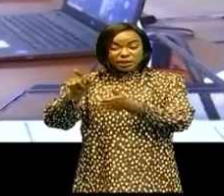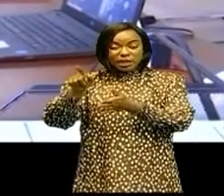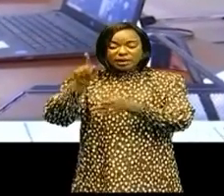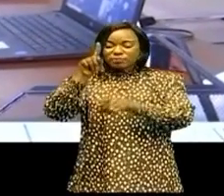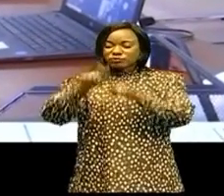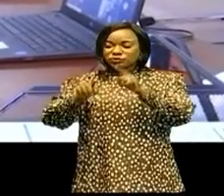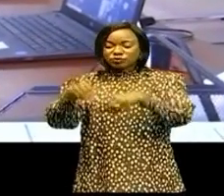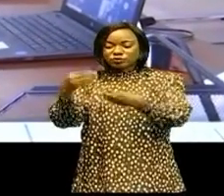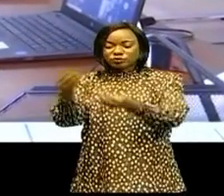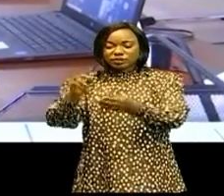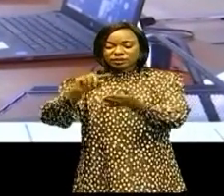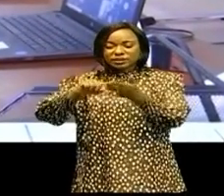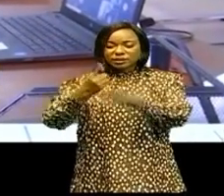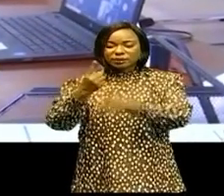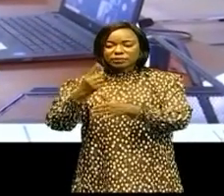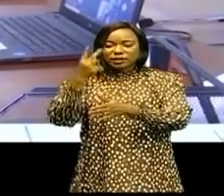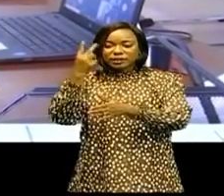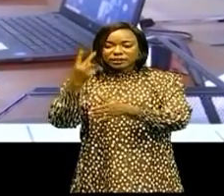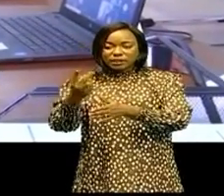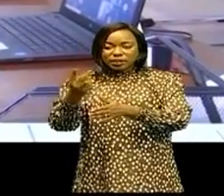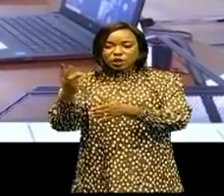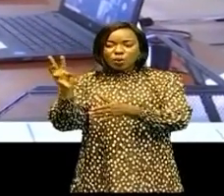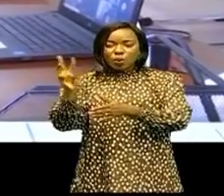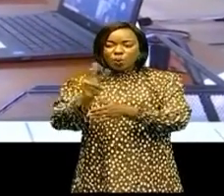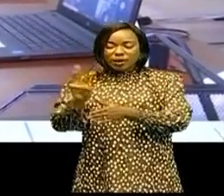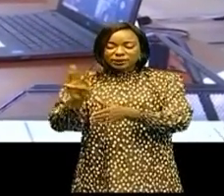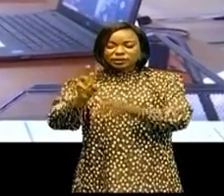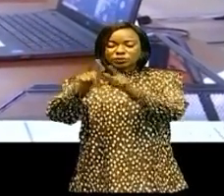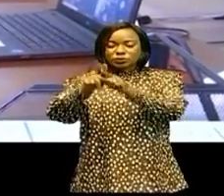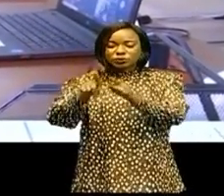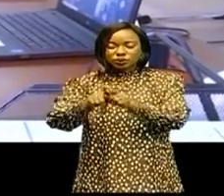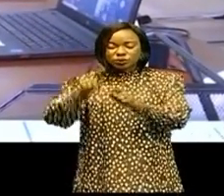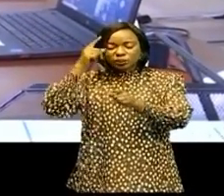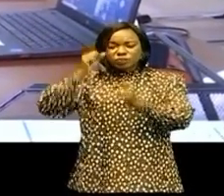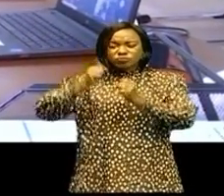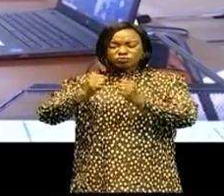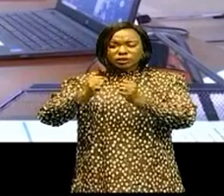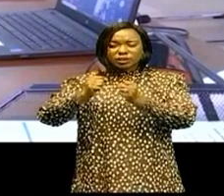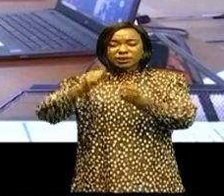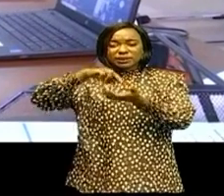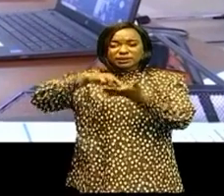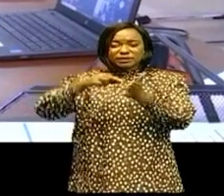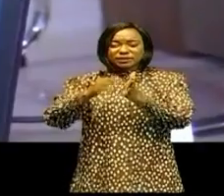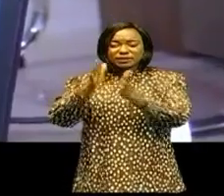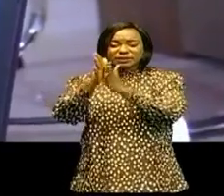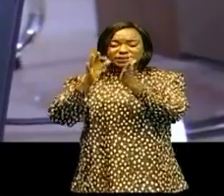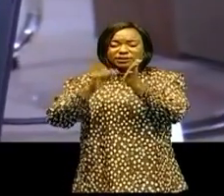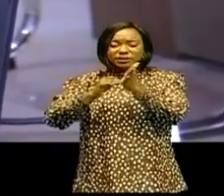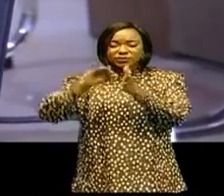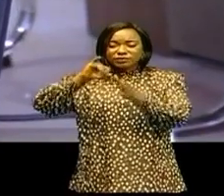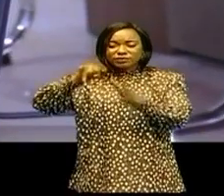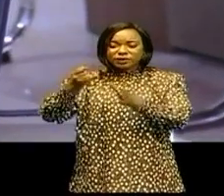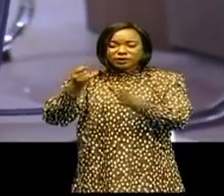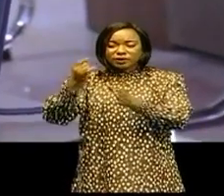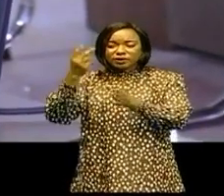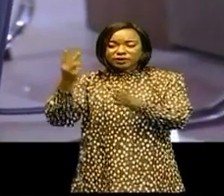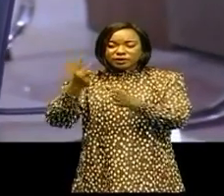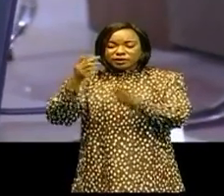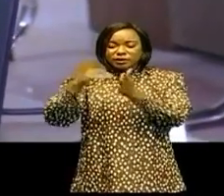que la puissance maximale installée de cette infrastructure n'est que de 19,65